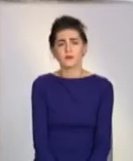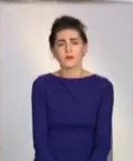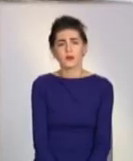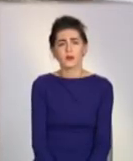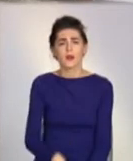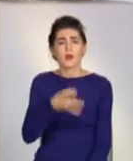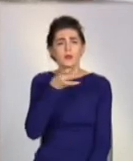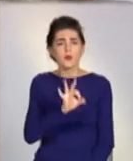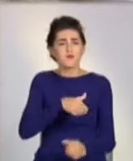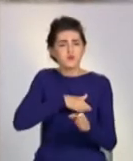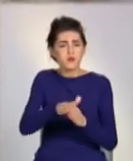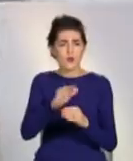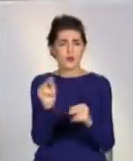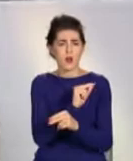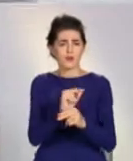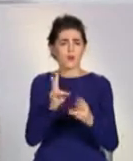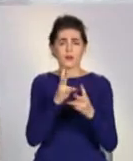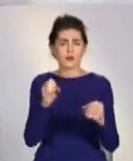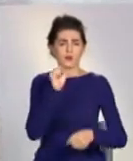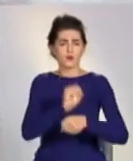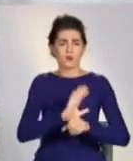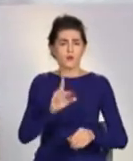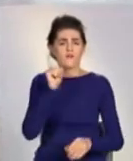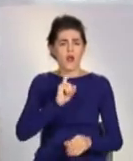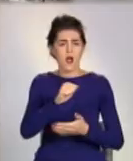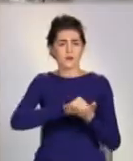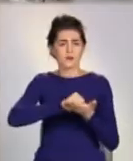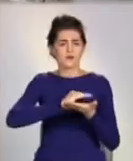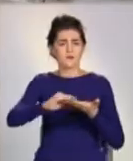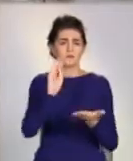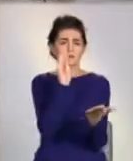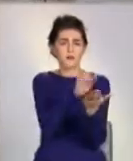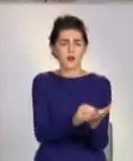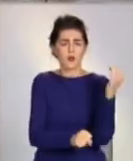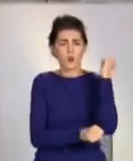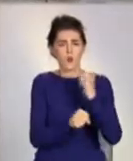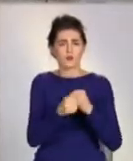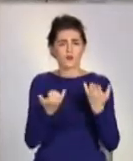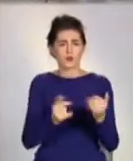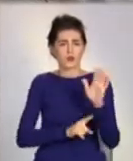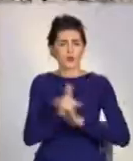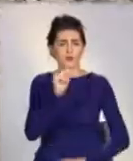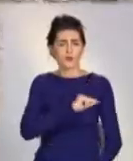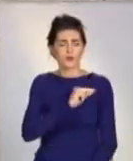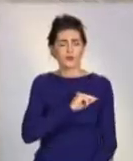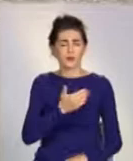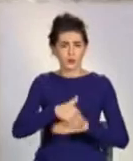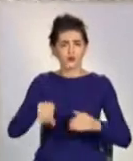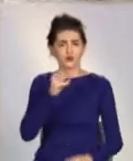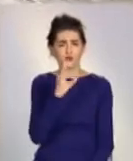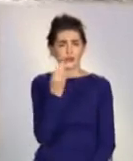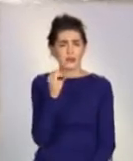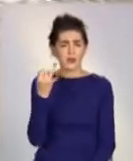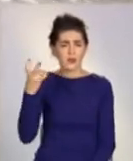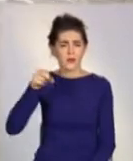Проте повністю роботи не зупинили, вирішили укладати асфальт. Нині комунальники працюють на початку шосейної. Це при в'їзді в місто